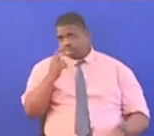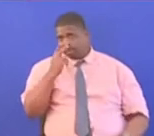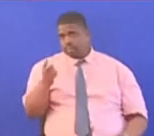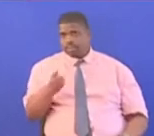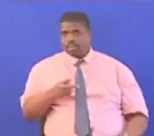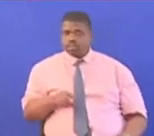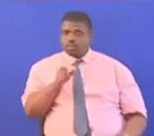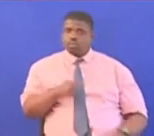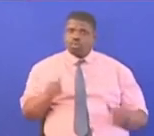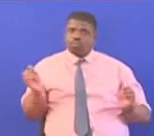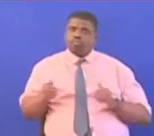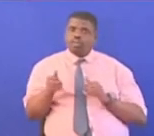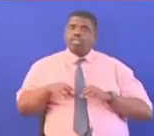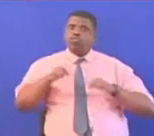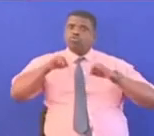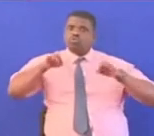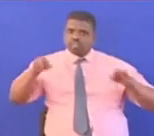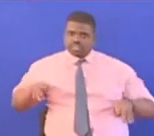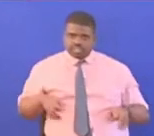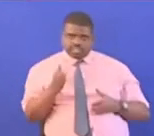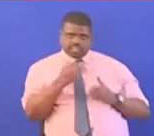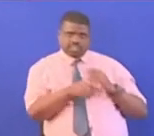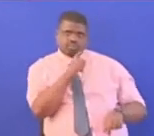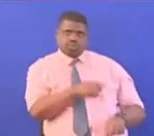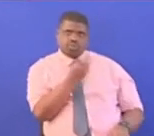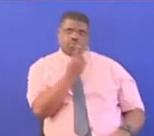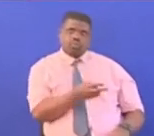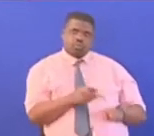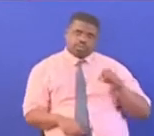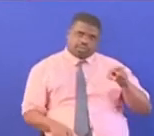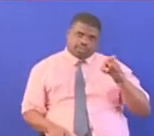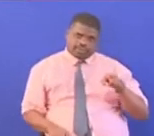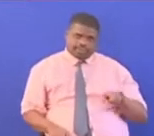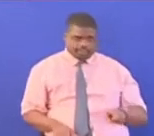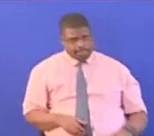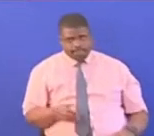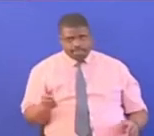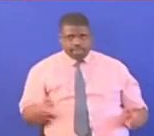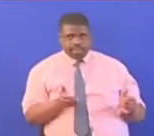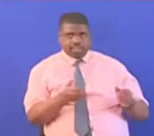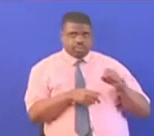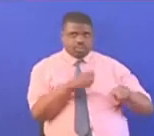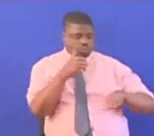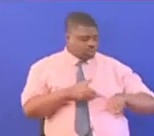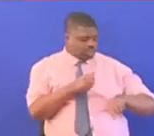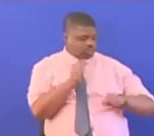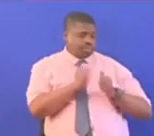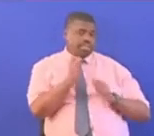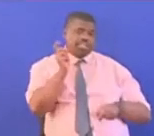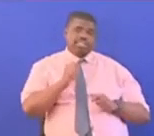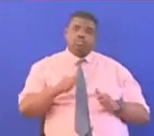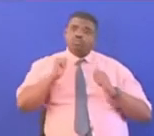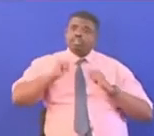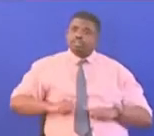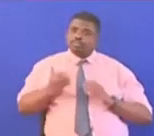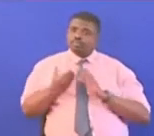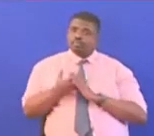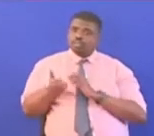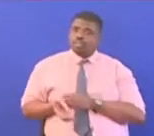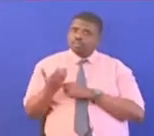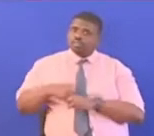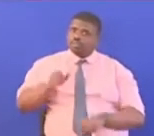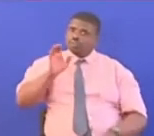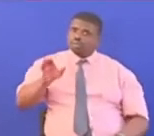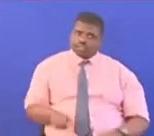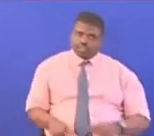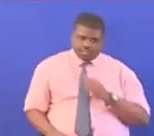eneo la wafuganyuki, na eneo hilo sasa naona linachagizwa na waziri wa maliasili na utalii pamoja na naibu waziri